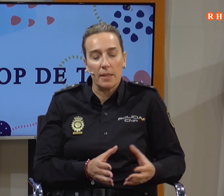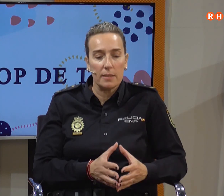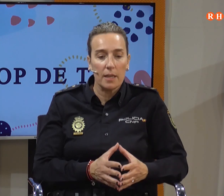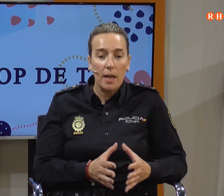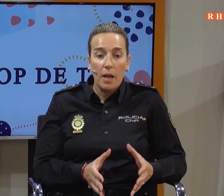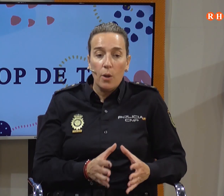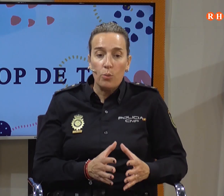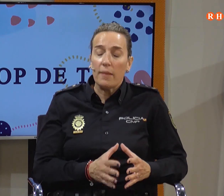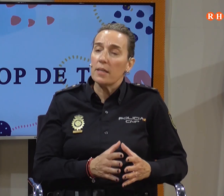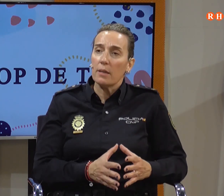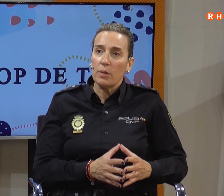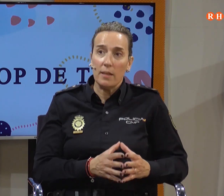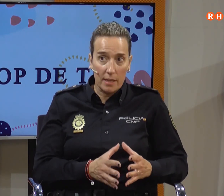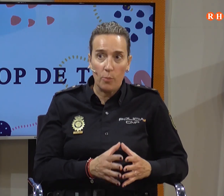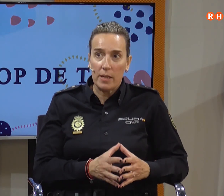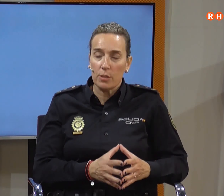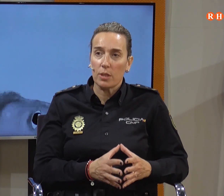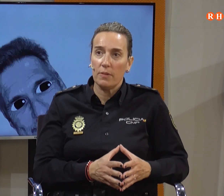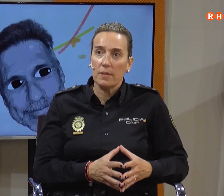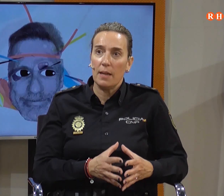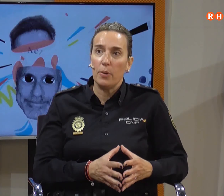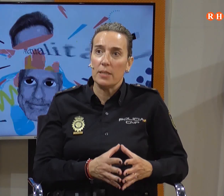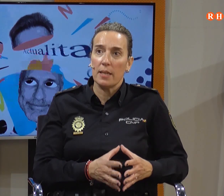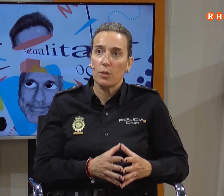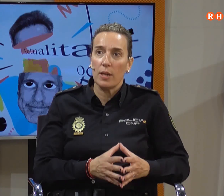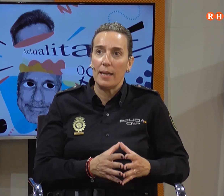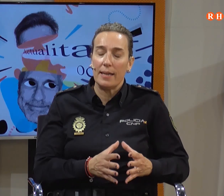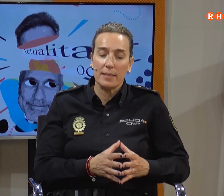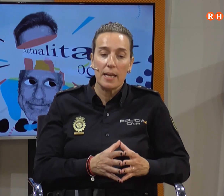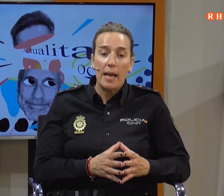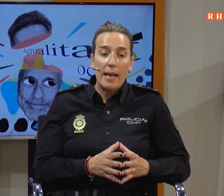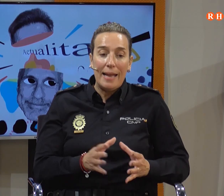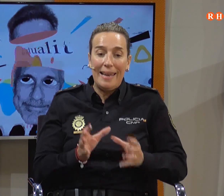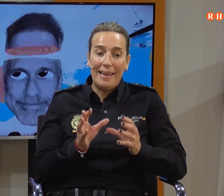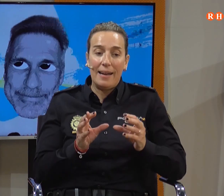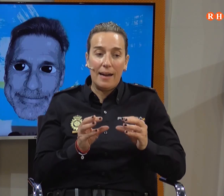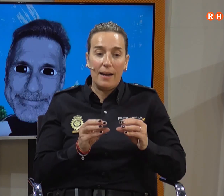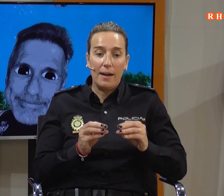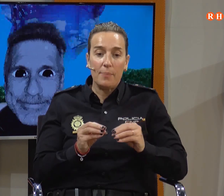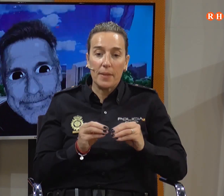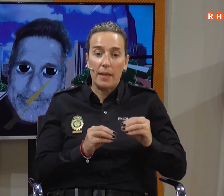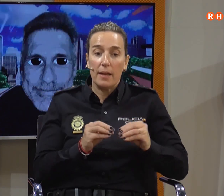coneguem tant. Una de les recomanacions que fem des de la Policia Nacional és